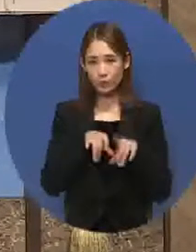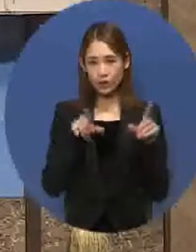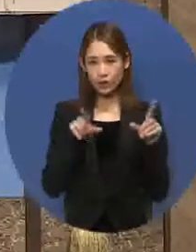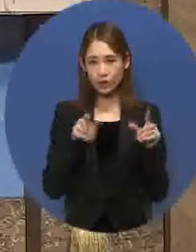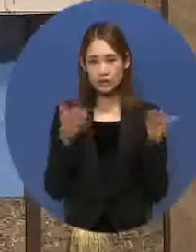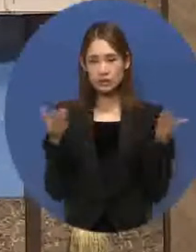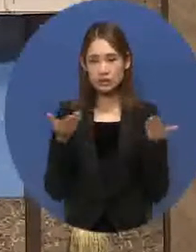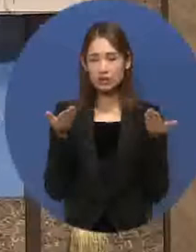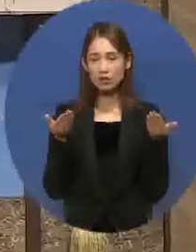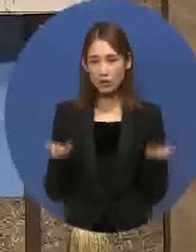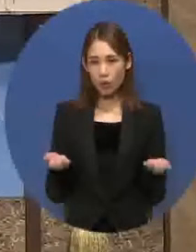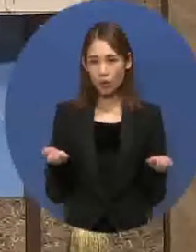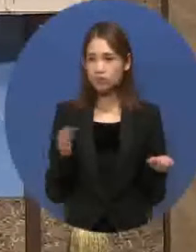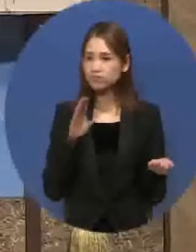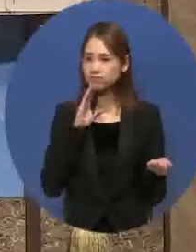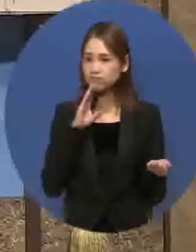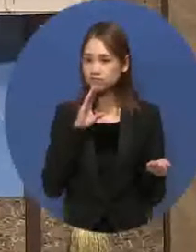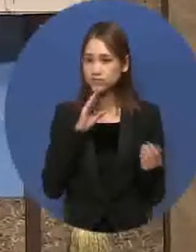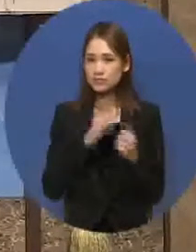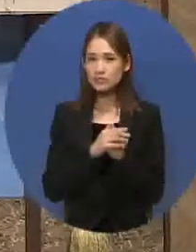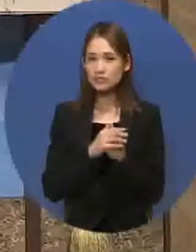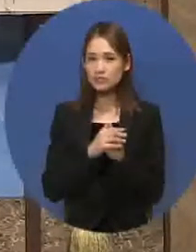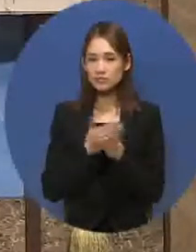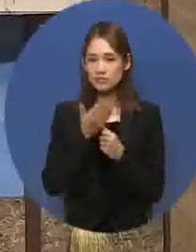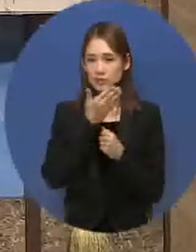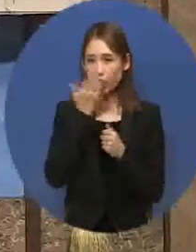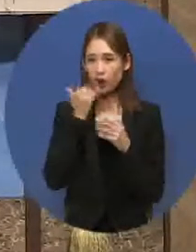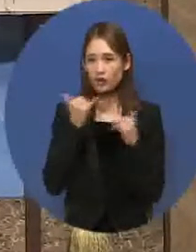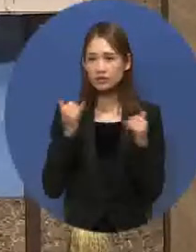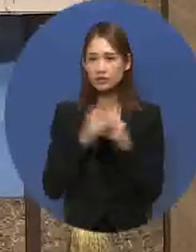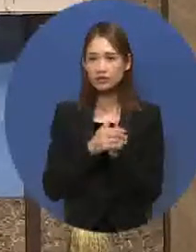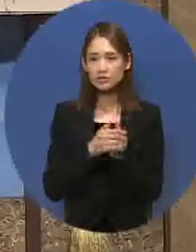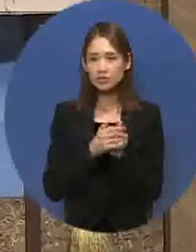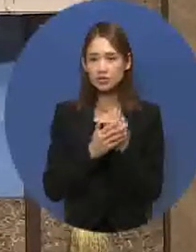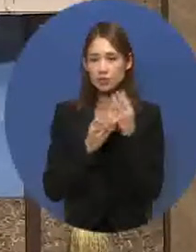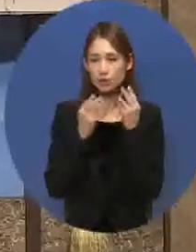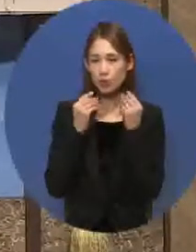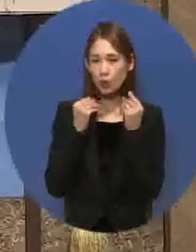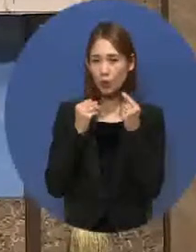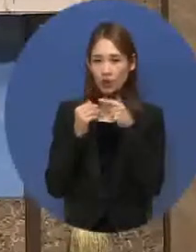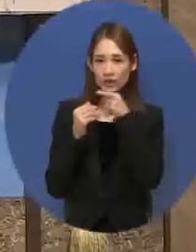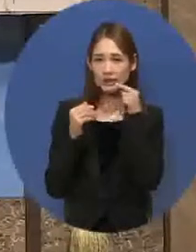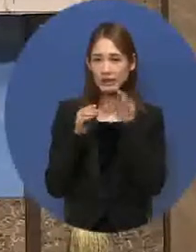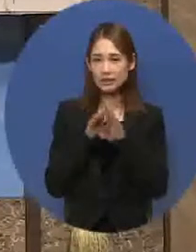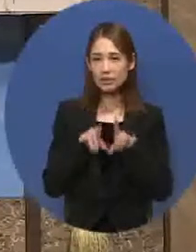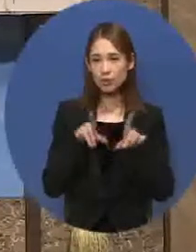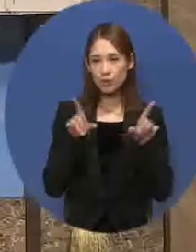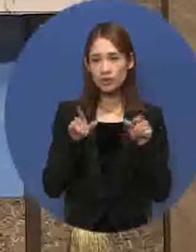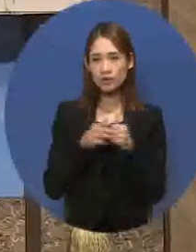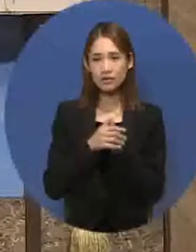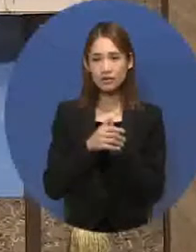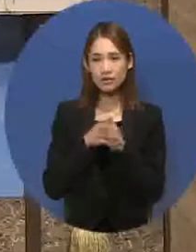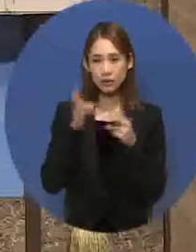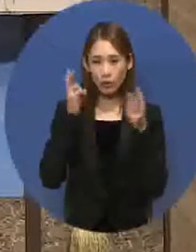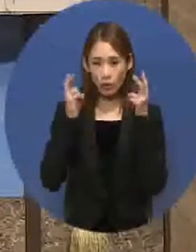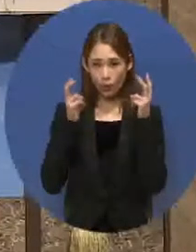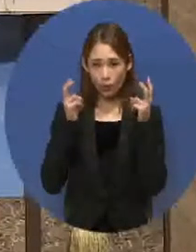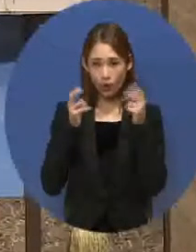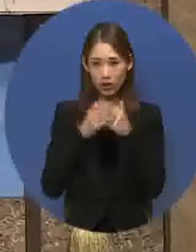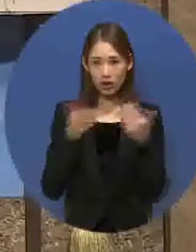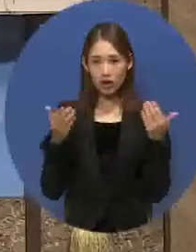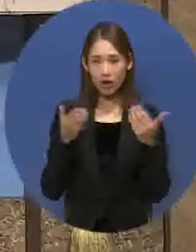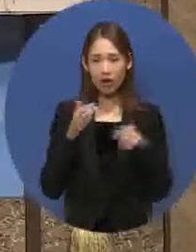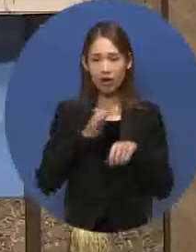일요일은 일을 하지 않습니다. 예. 지금 젊은 청년들은 토요일이나 일요일 날 회사가